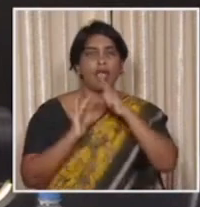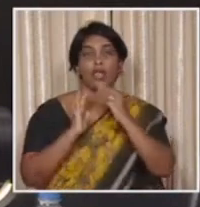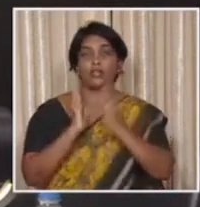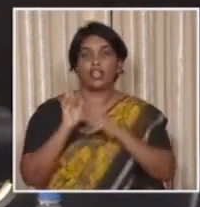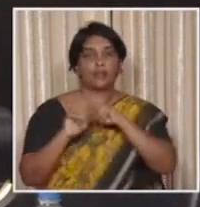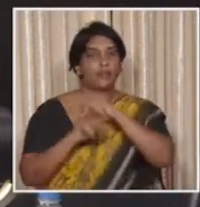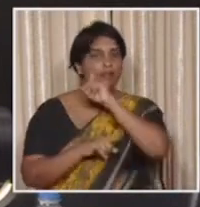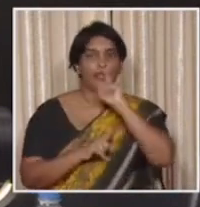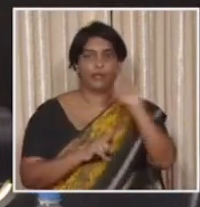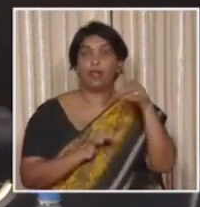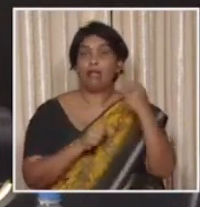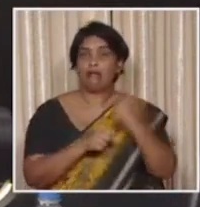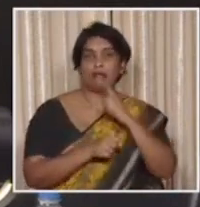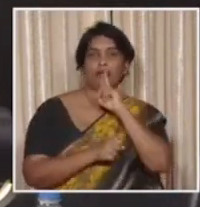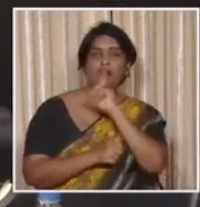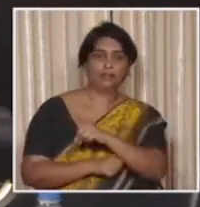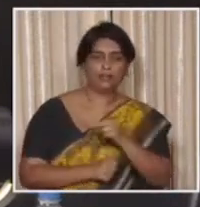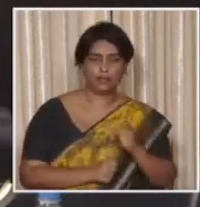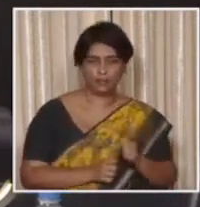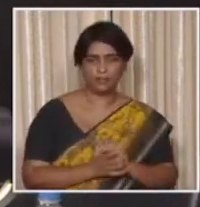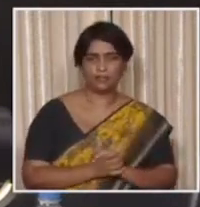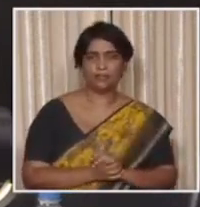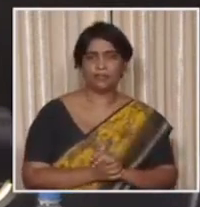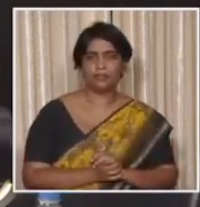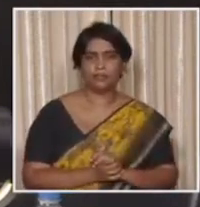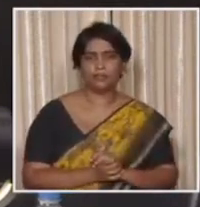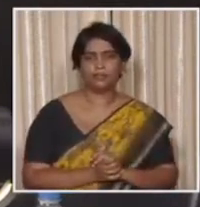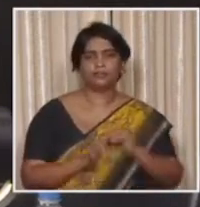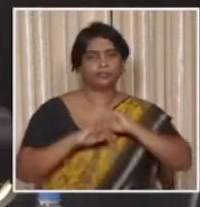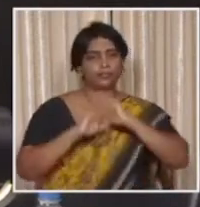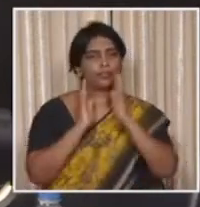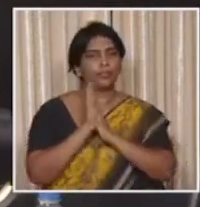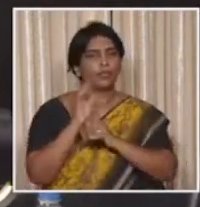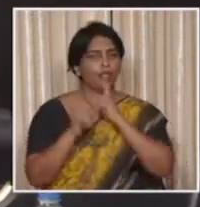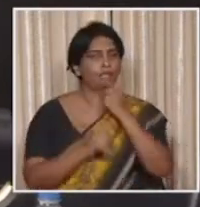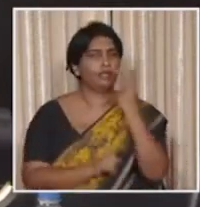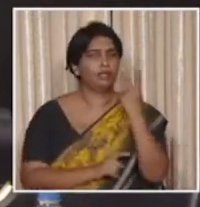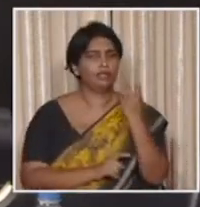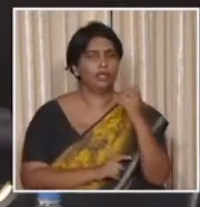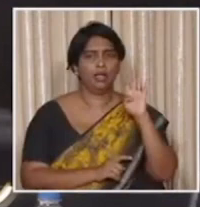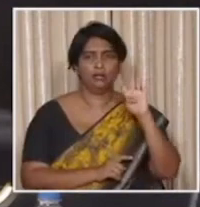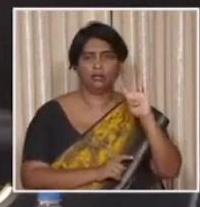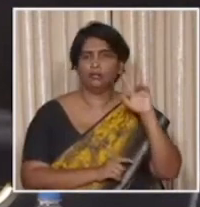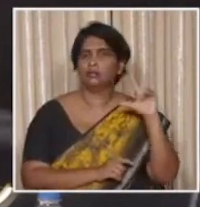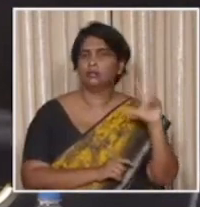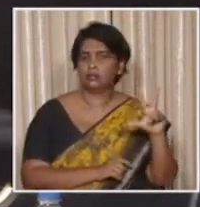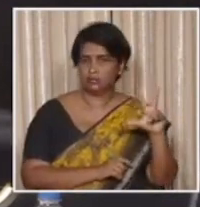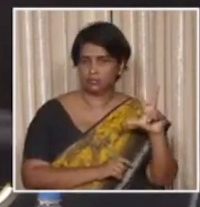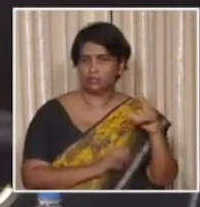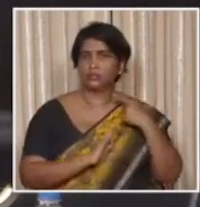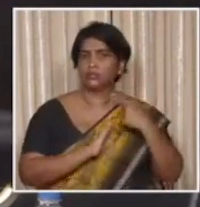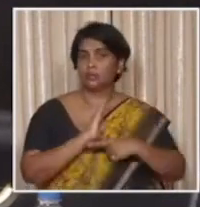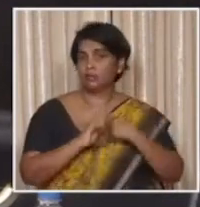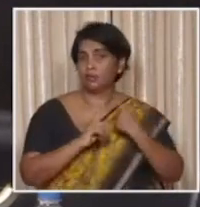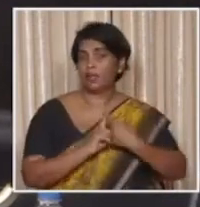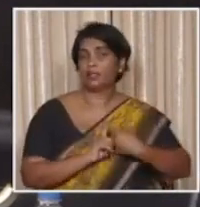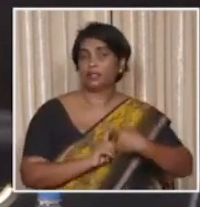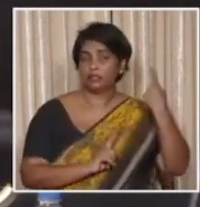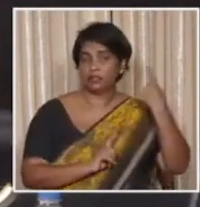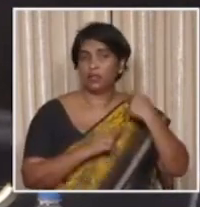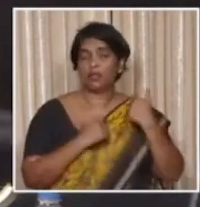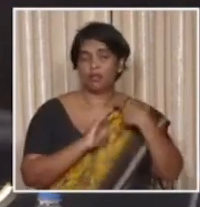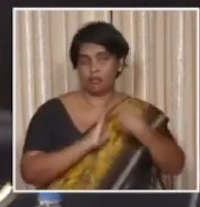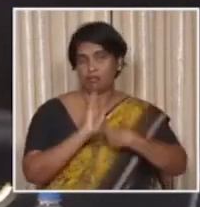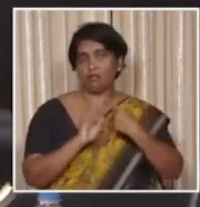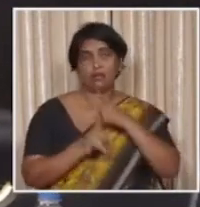එක නෙමෙයි. ඊළඟට දැන් හැමෝම කතා කරනවා මේ 2048 වෙනකොට ලංකාව දියුණු රටක් කරන්න ඕනේ